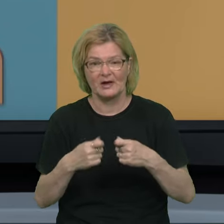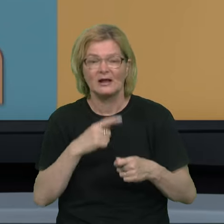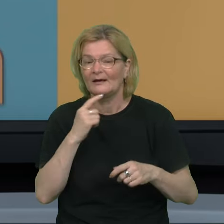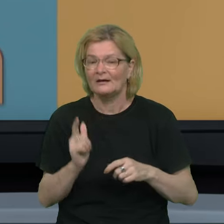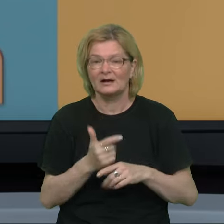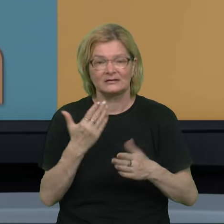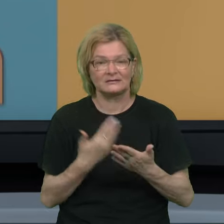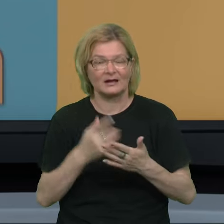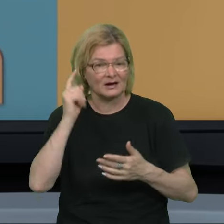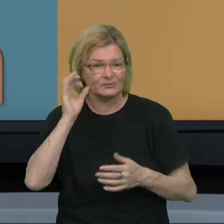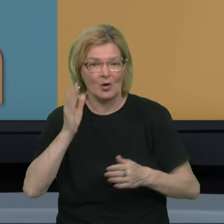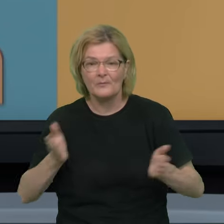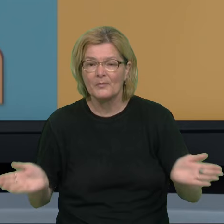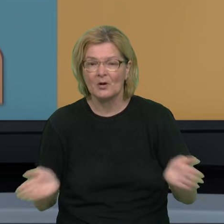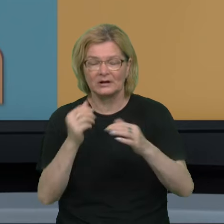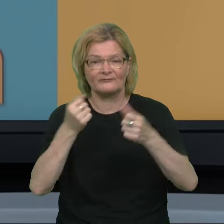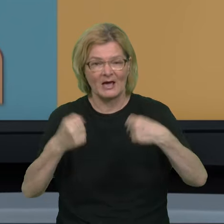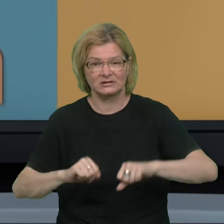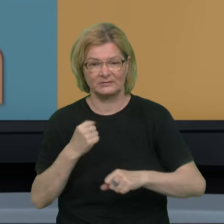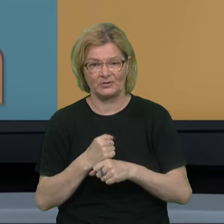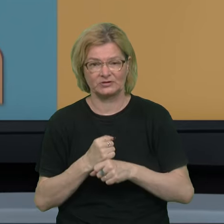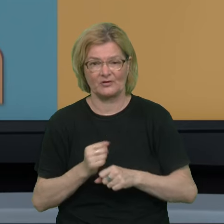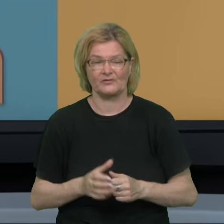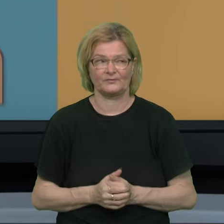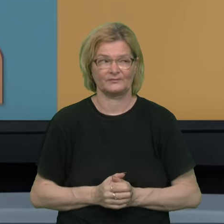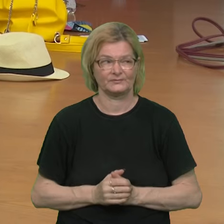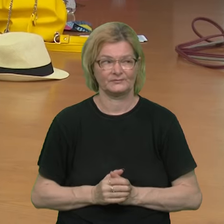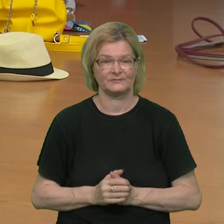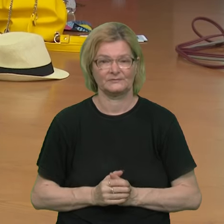početku poslovanja ili tek razmišljaju o pokretanju vlastitog posla.